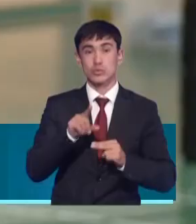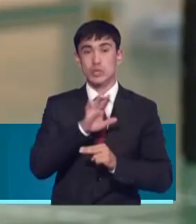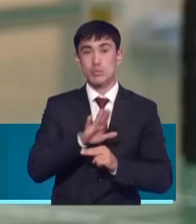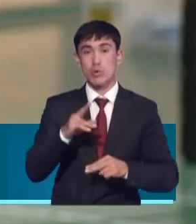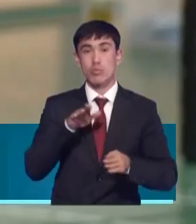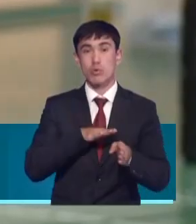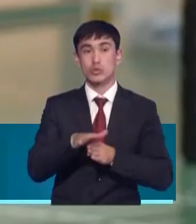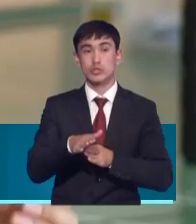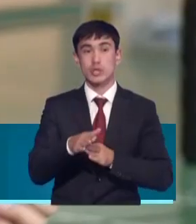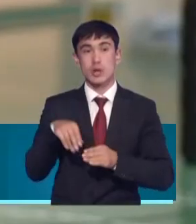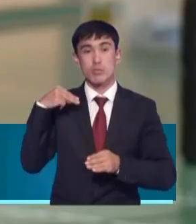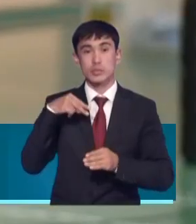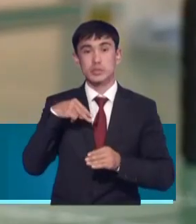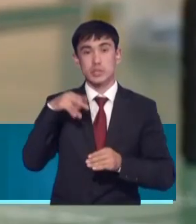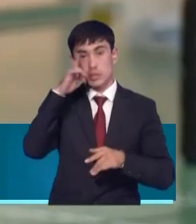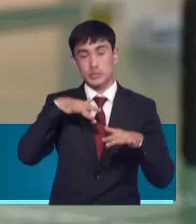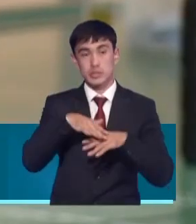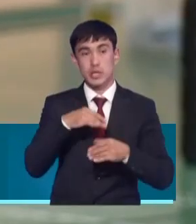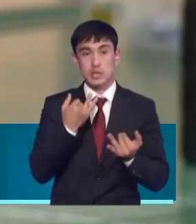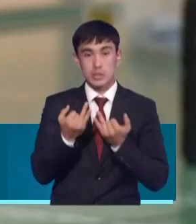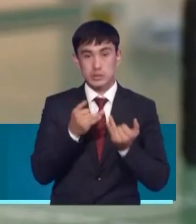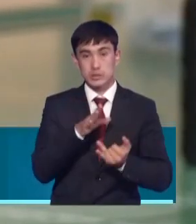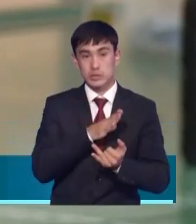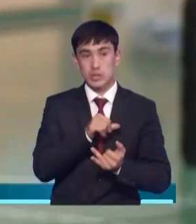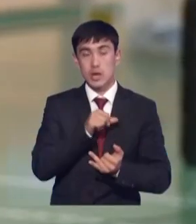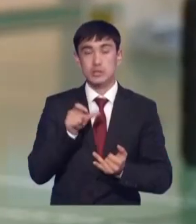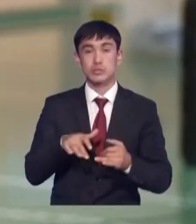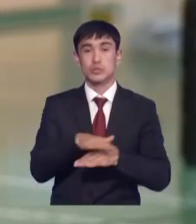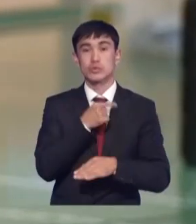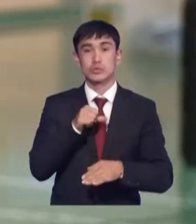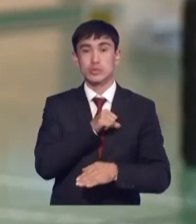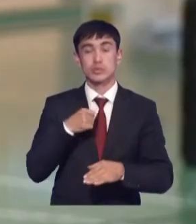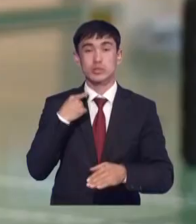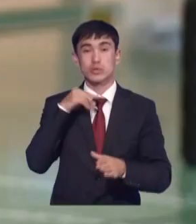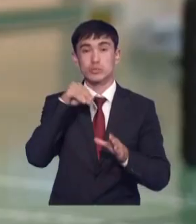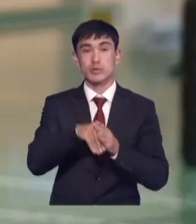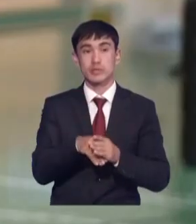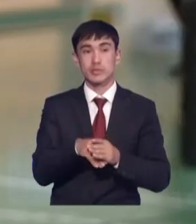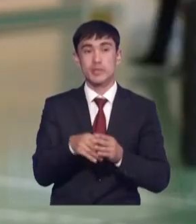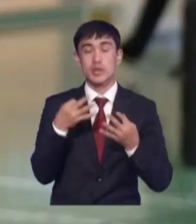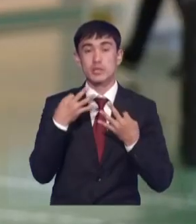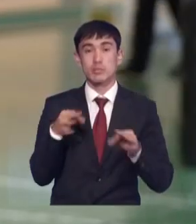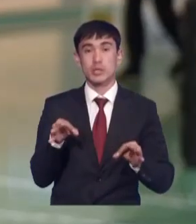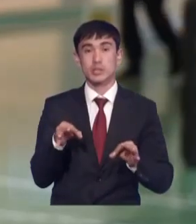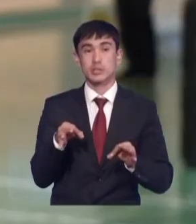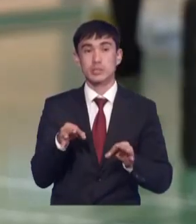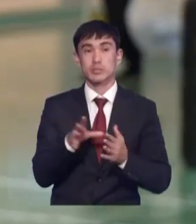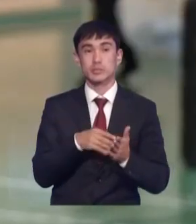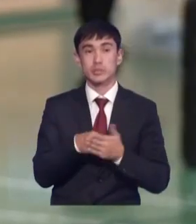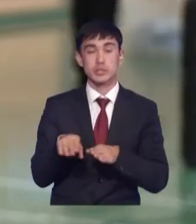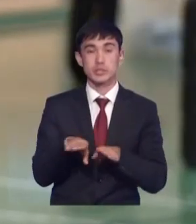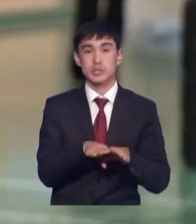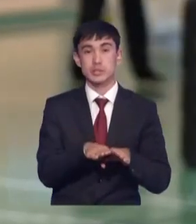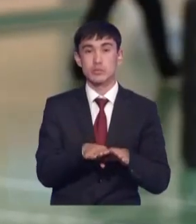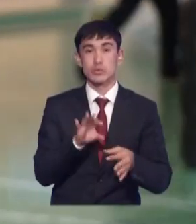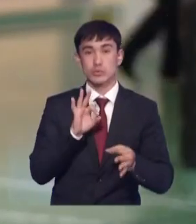талқысына салды. Бүгін міне біздің елімізде азаматтарымыз өзінің дауысын беріп жатыр. Мен ойлаймын, демократиялық принциптерге сәйкес бұл